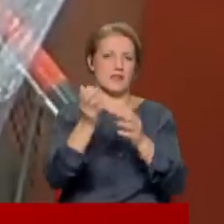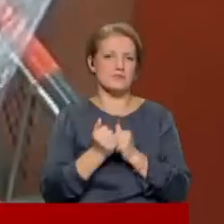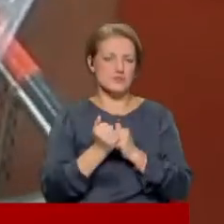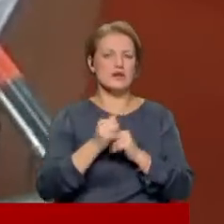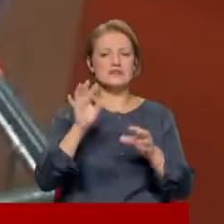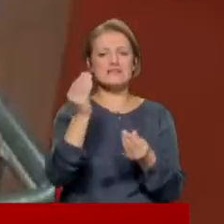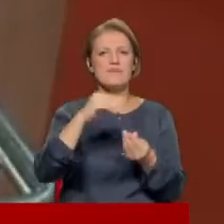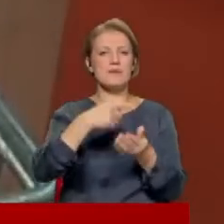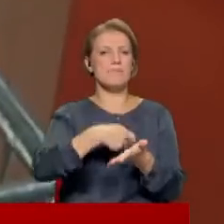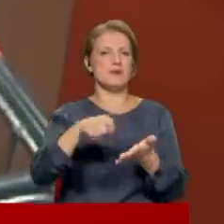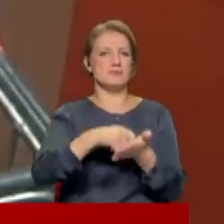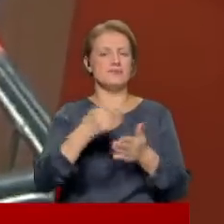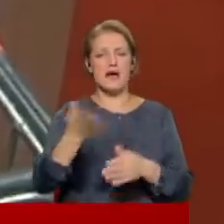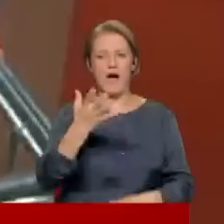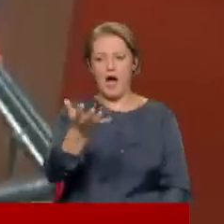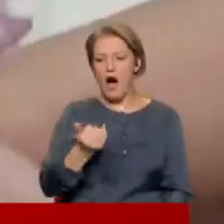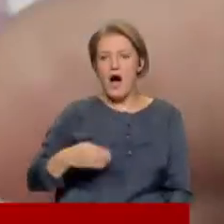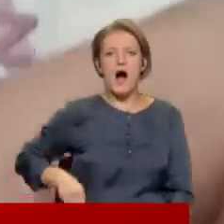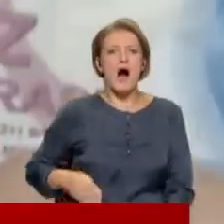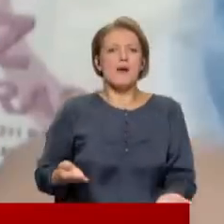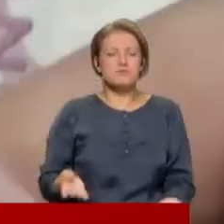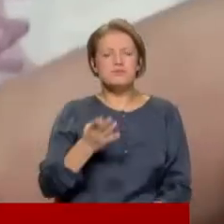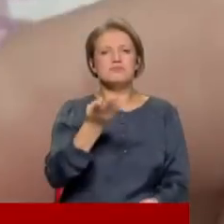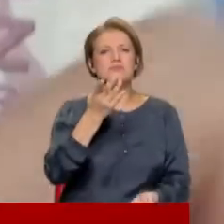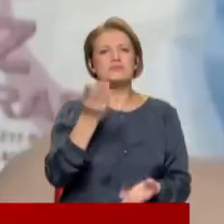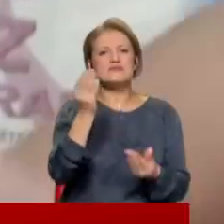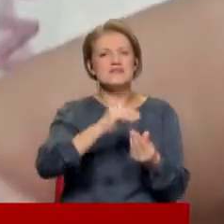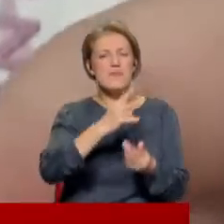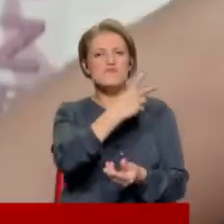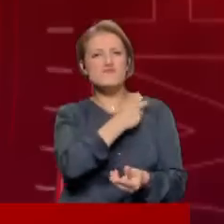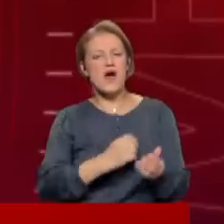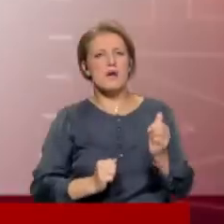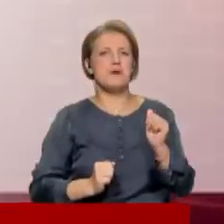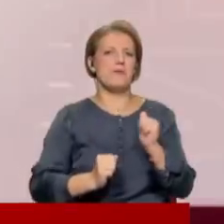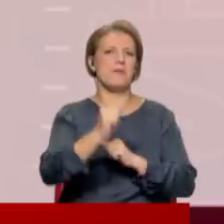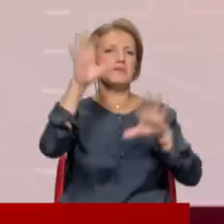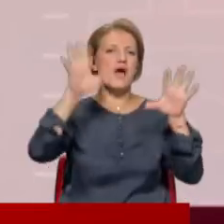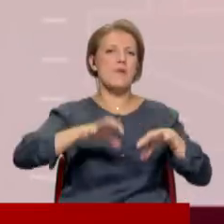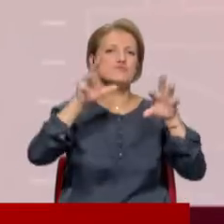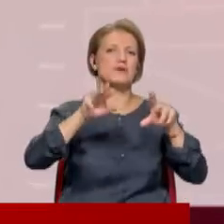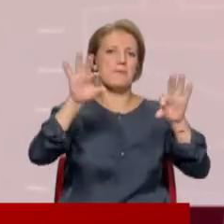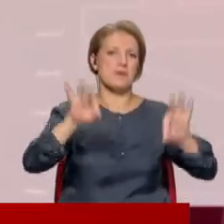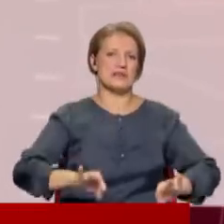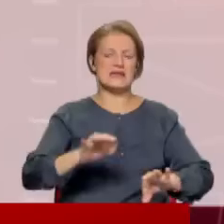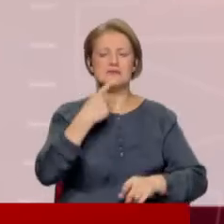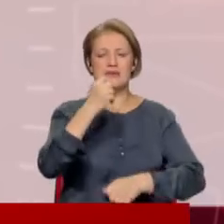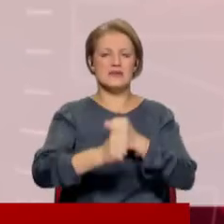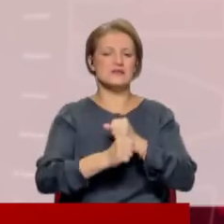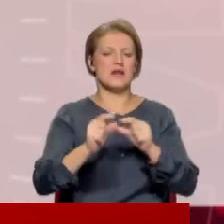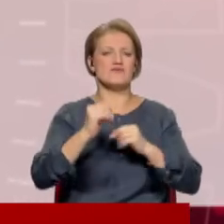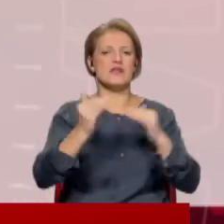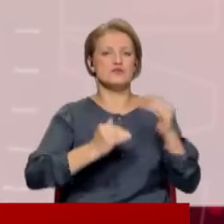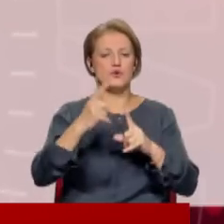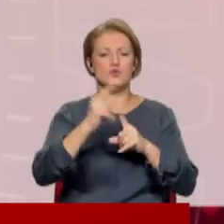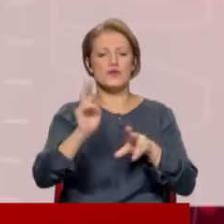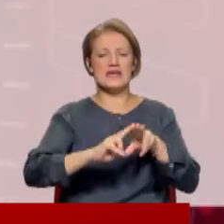alınmıştı. Zamlı maaşlar daha cebe girmeden adeta zam ve vergi artışı yağmuru başladı. Yıllık enflasyon tartışmalı